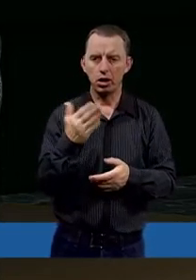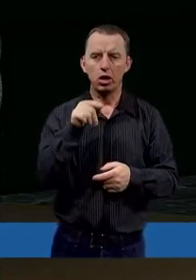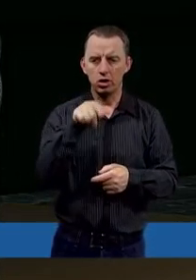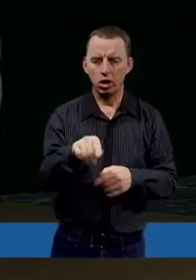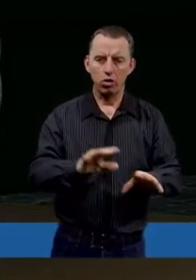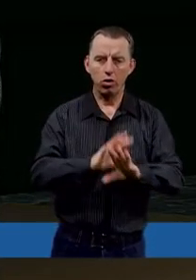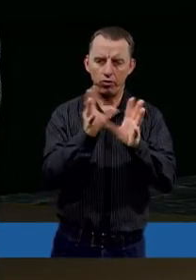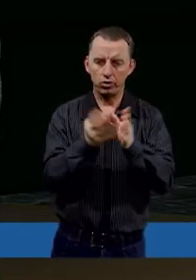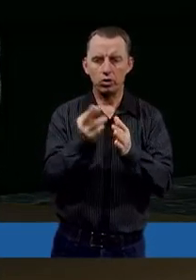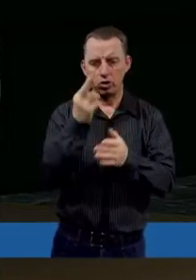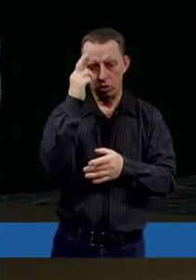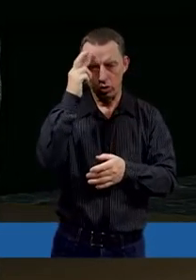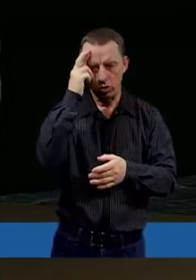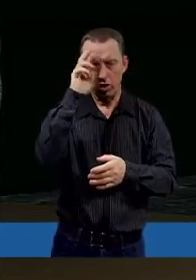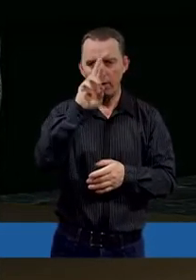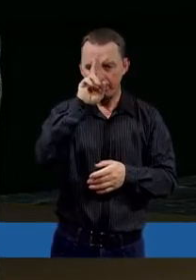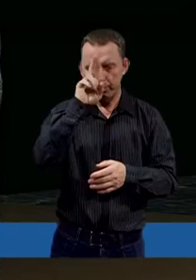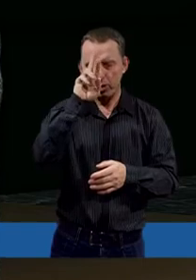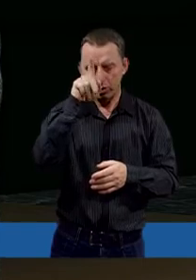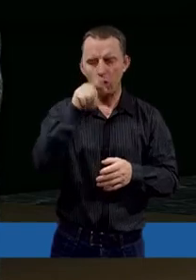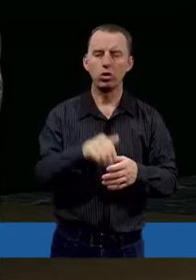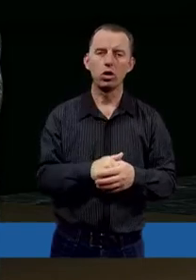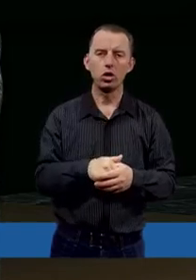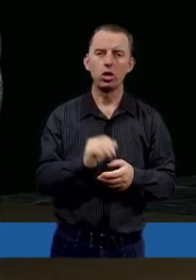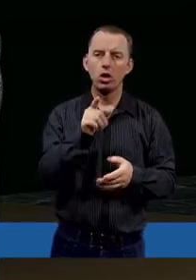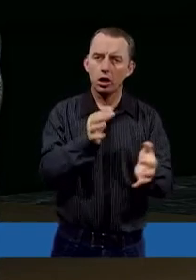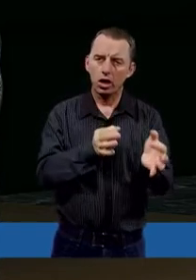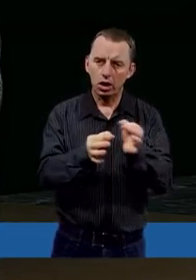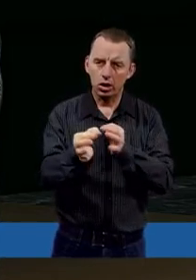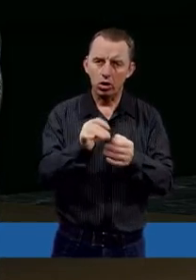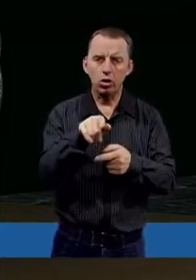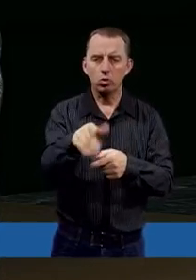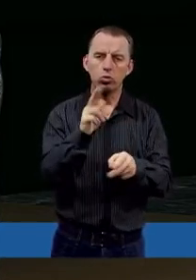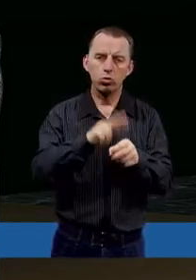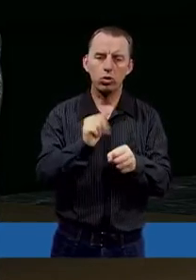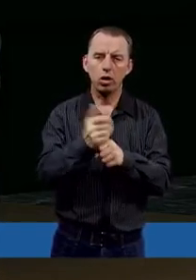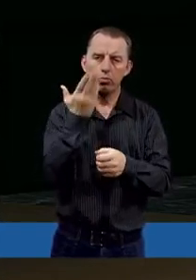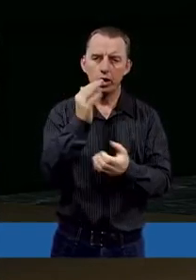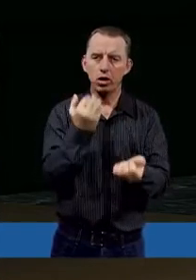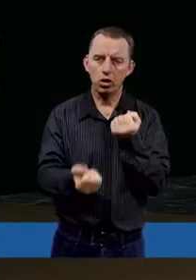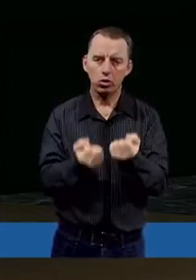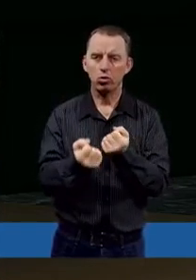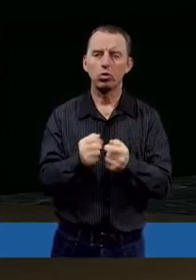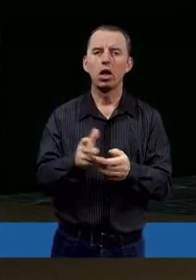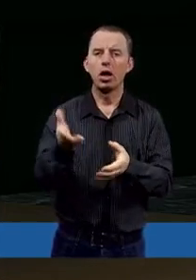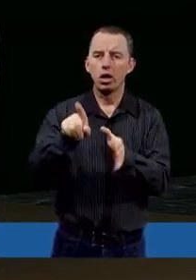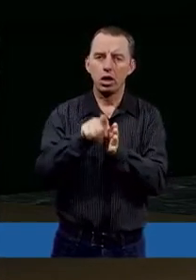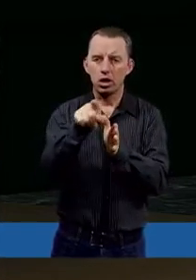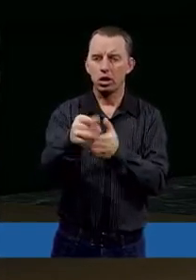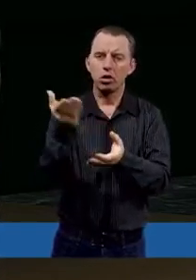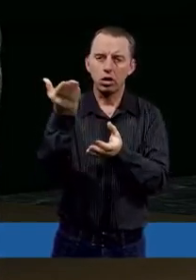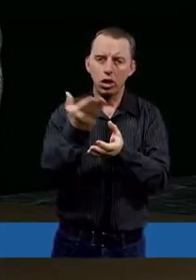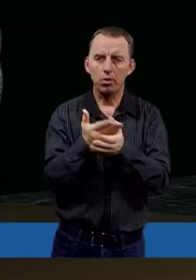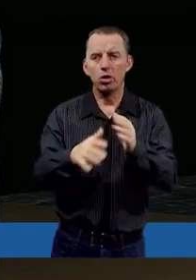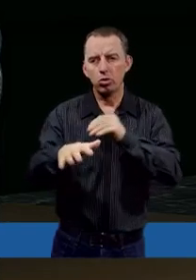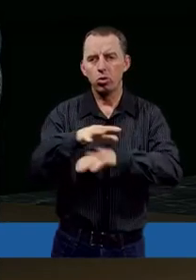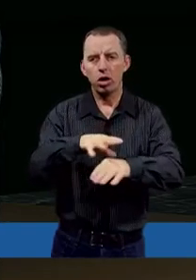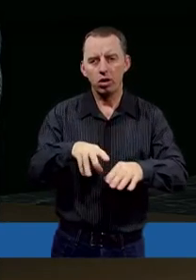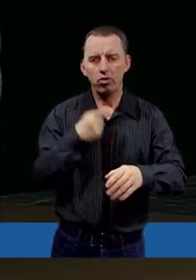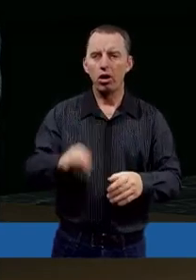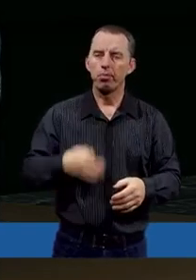troszeczkę zrozumieć, pojąć, choć to jest bardzo trudne. Dlatego zapraszamy Ducha